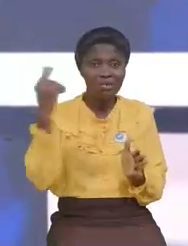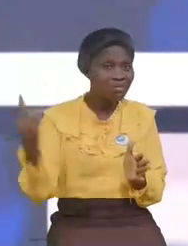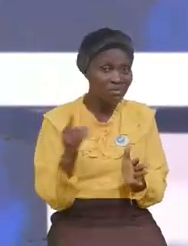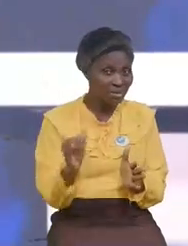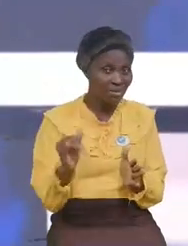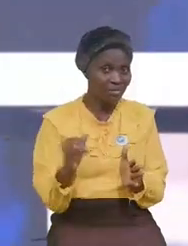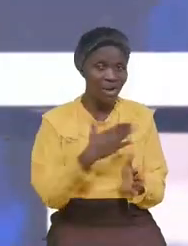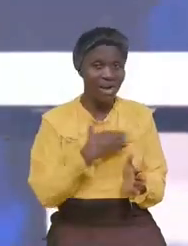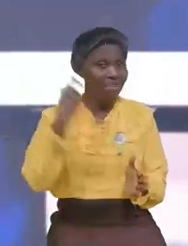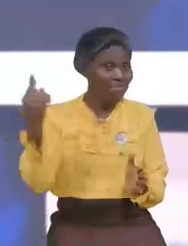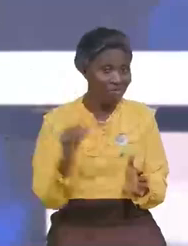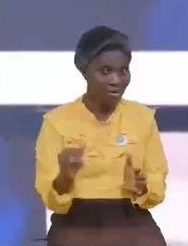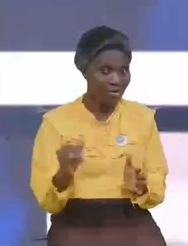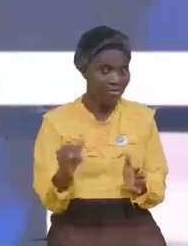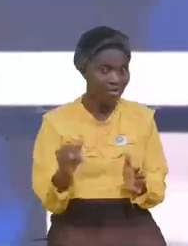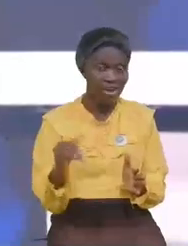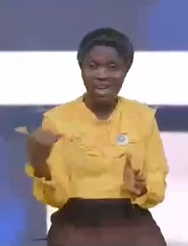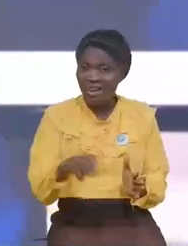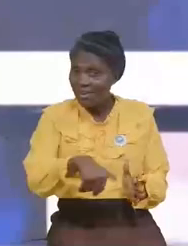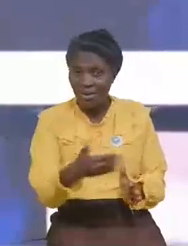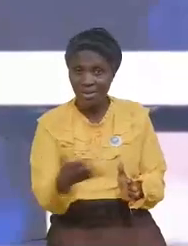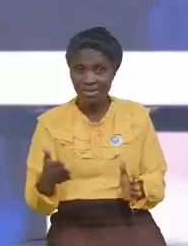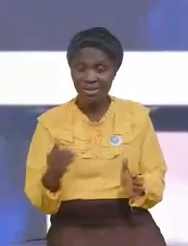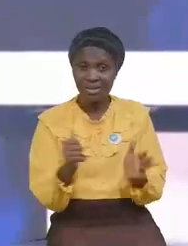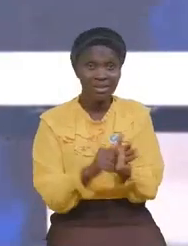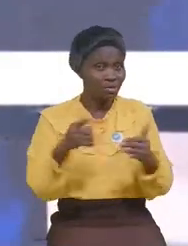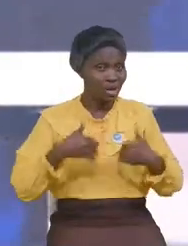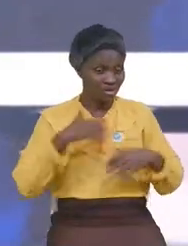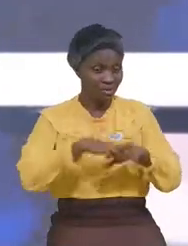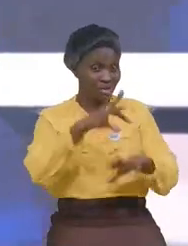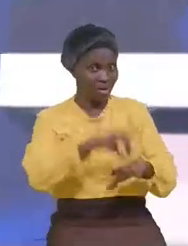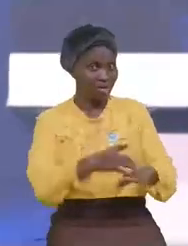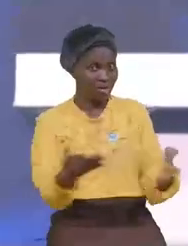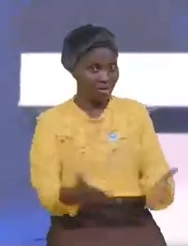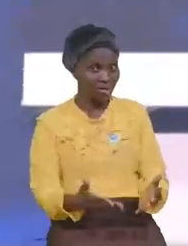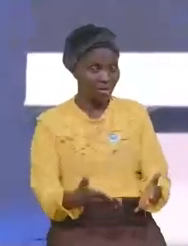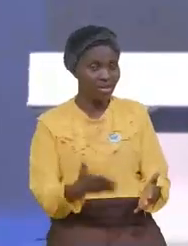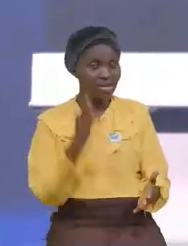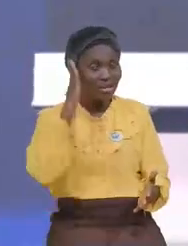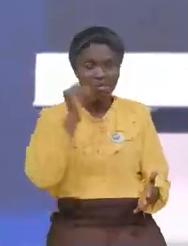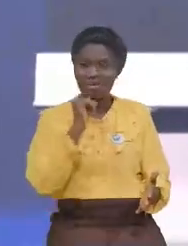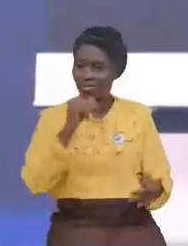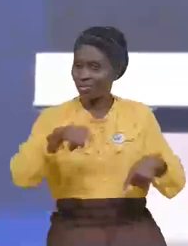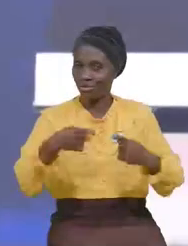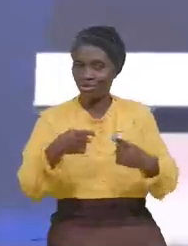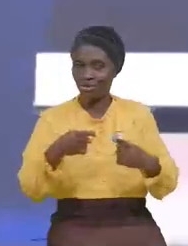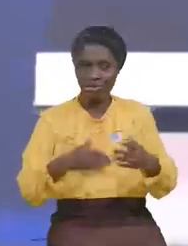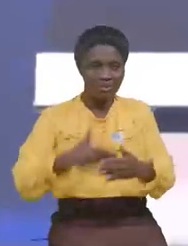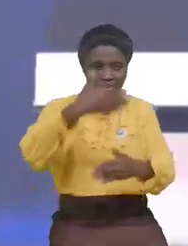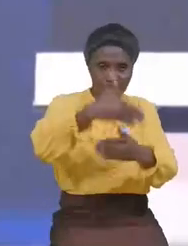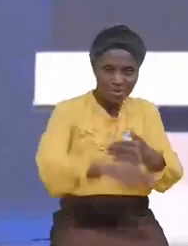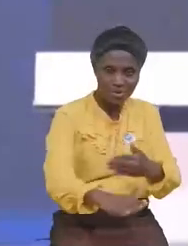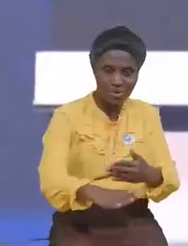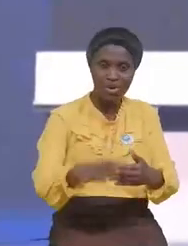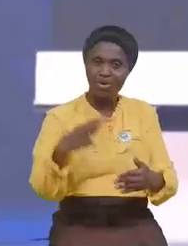ce sera pour toujours. Toute autre chose que tu as sur terre ne va